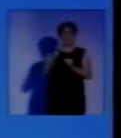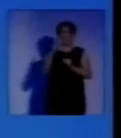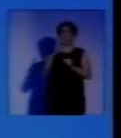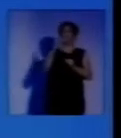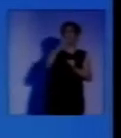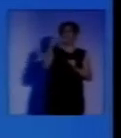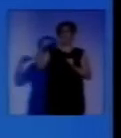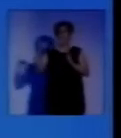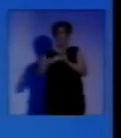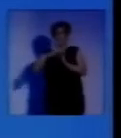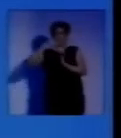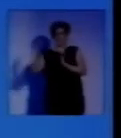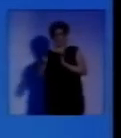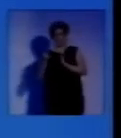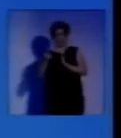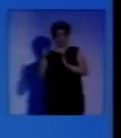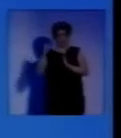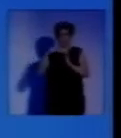25.000 ευρώ.